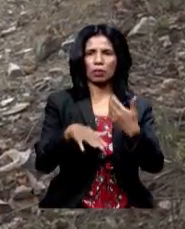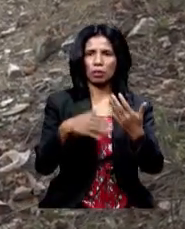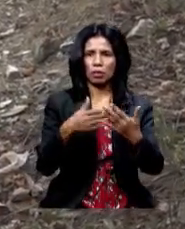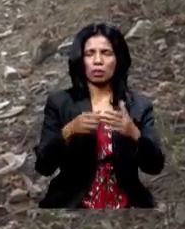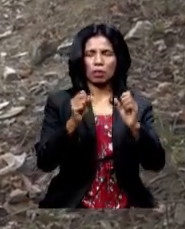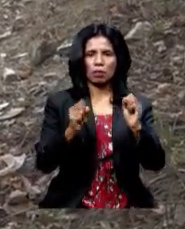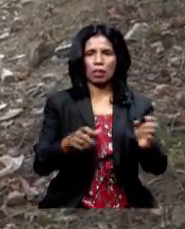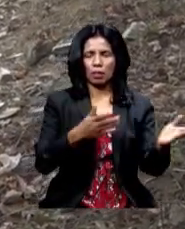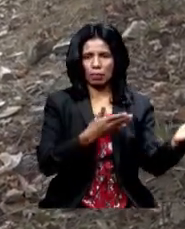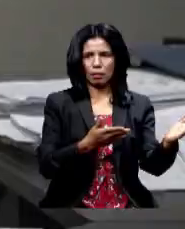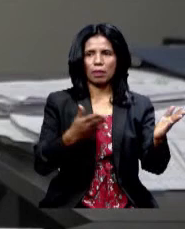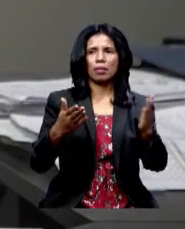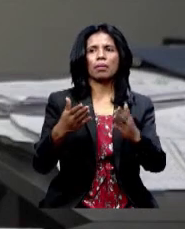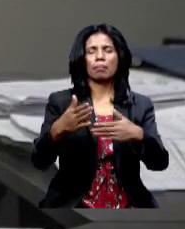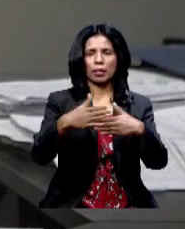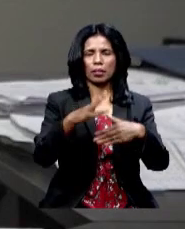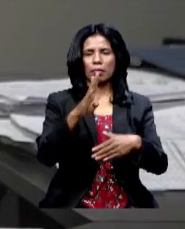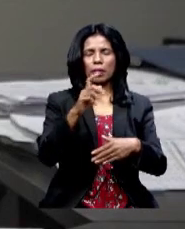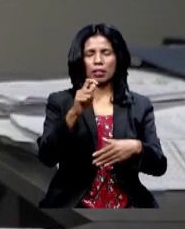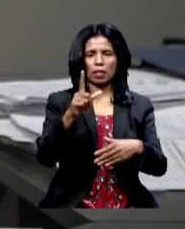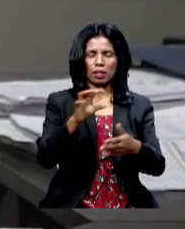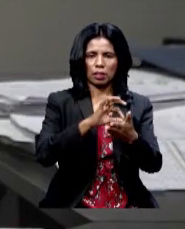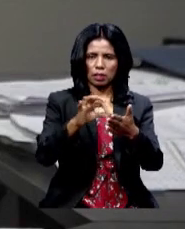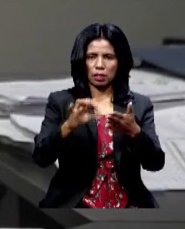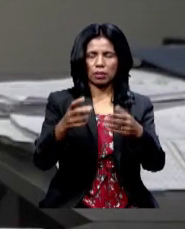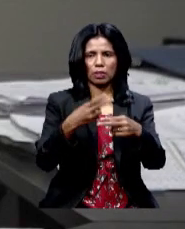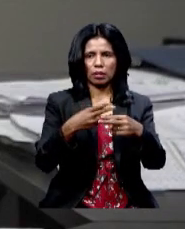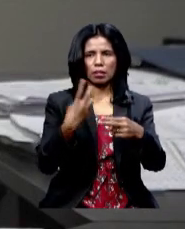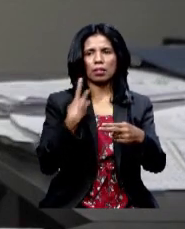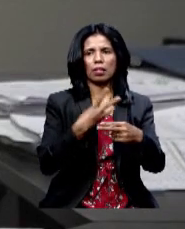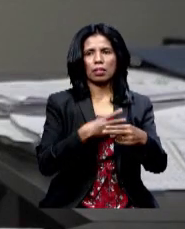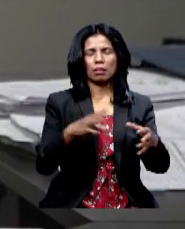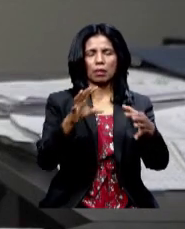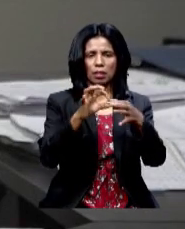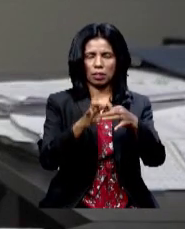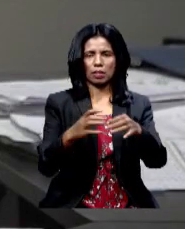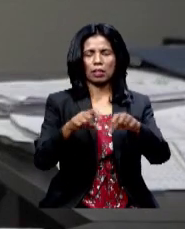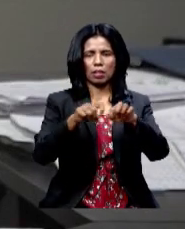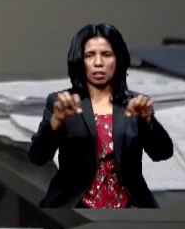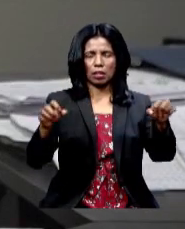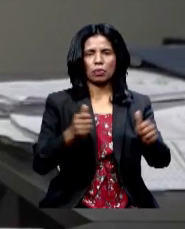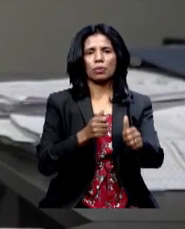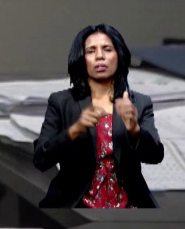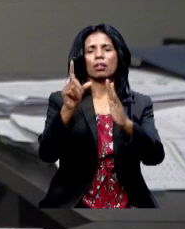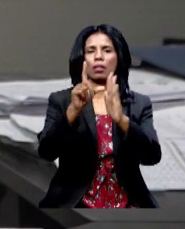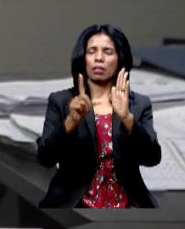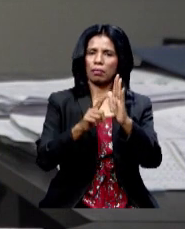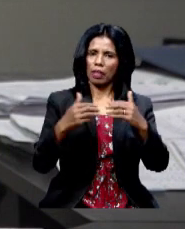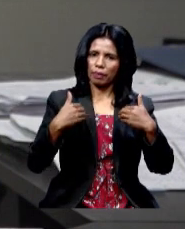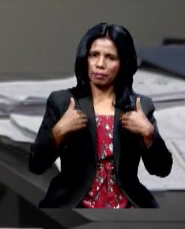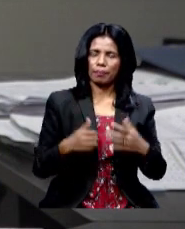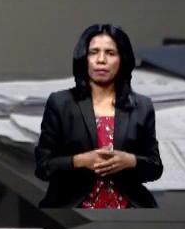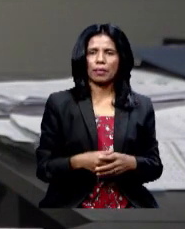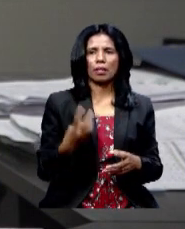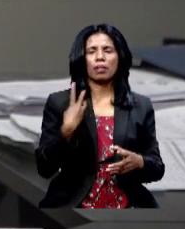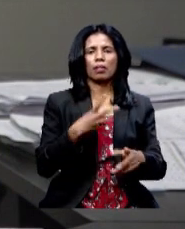pele mai hak besikan ia BTL registu i mai parita bele balik ke sini kanune tui patrau ne beia atau le itu